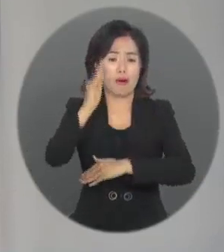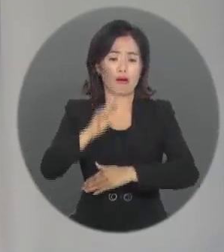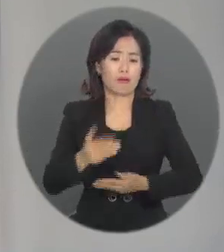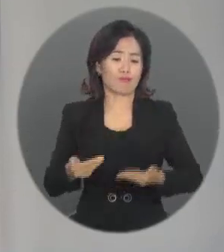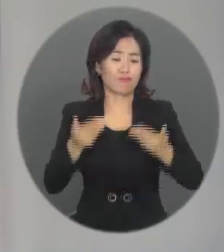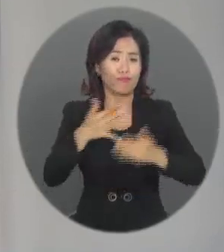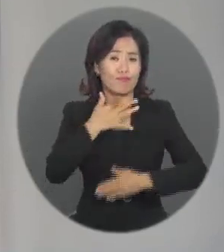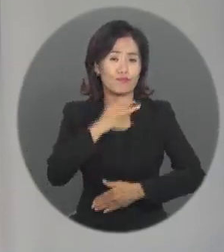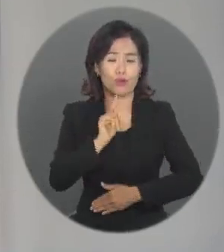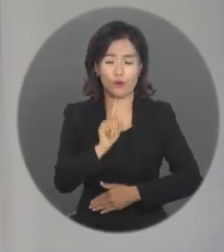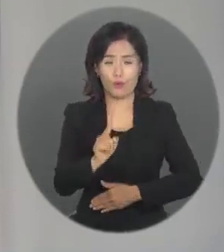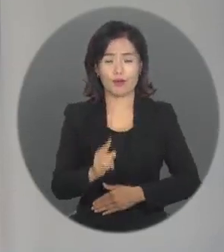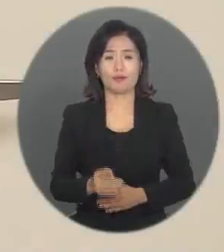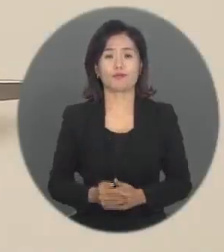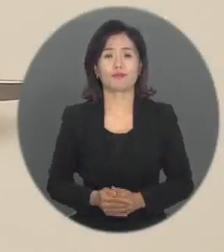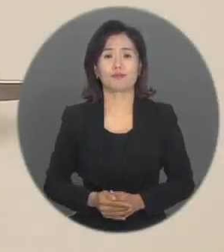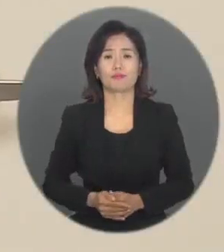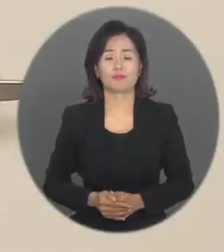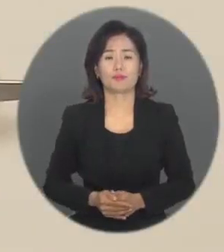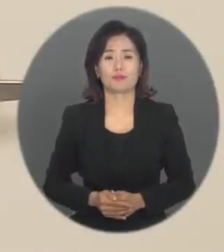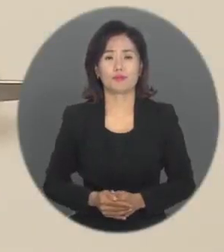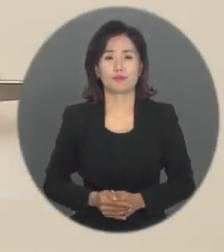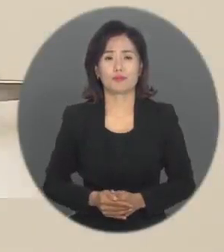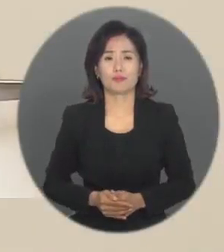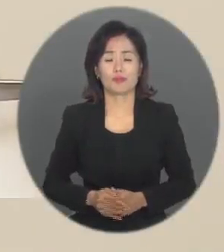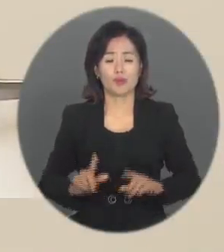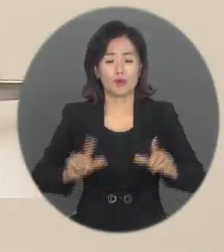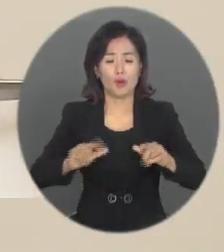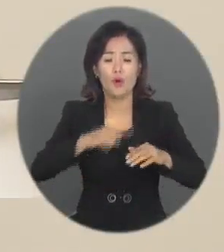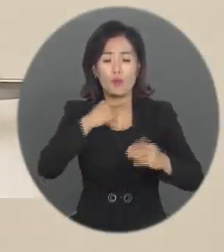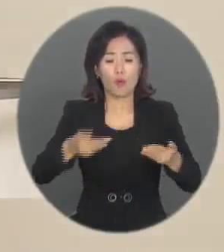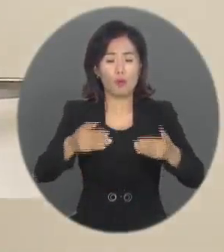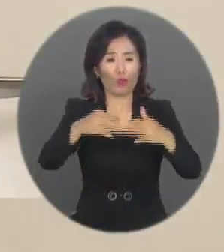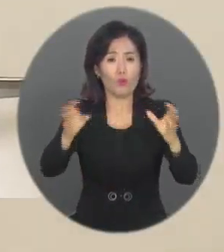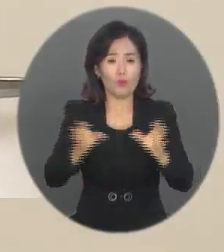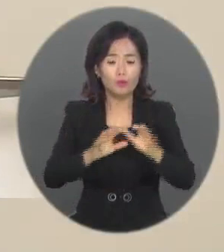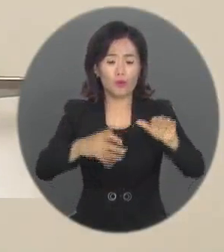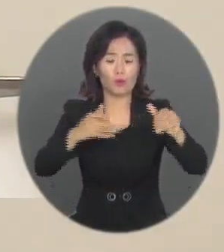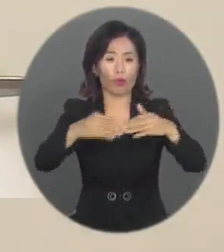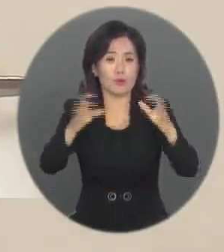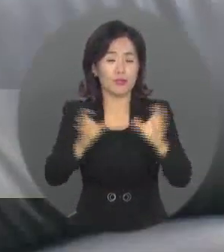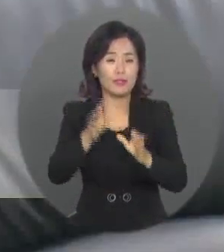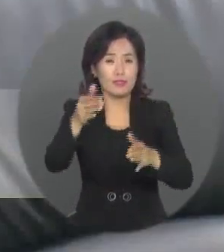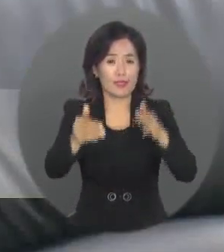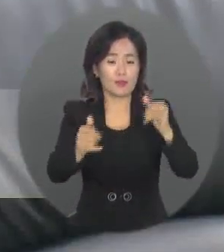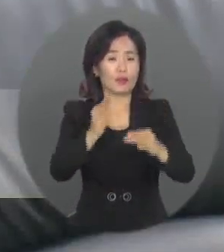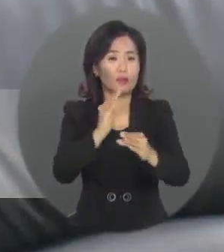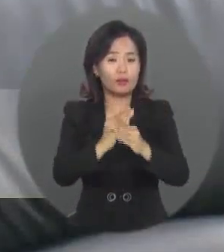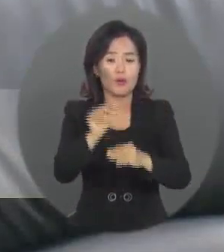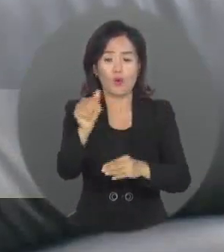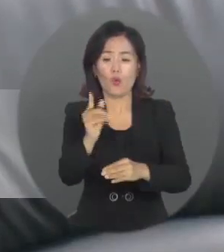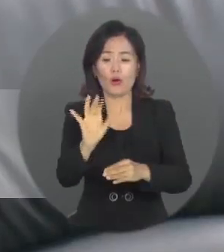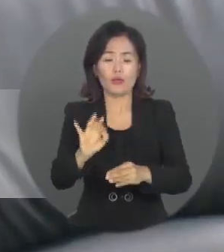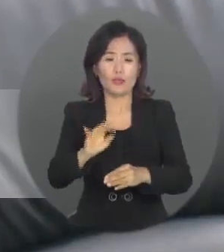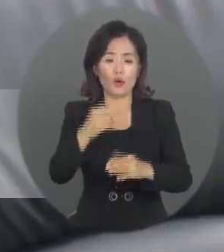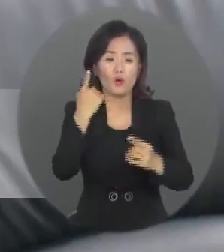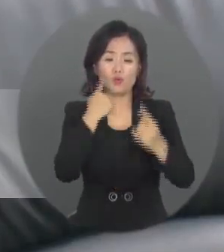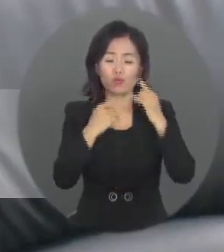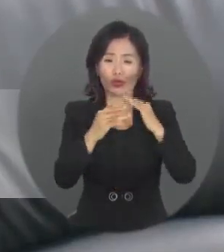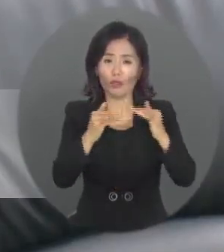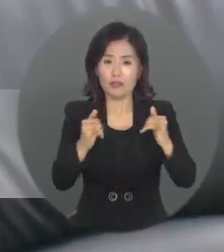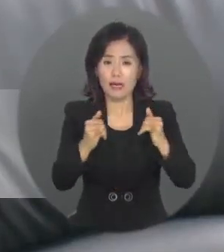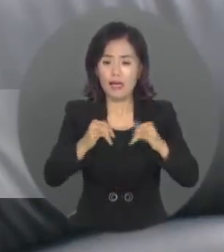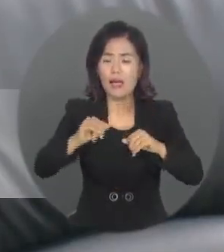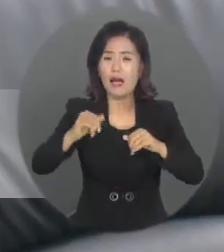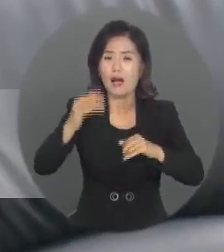적도 없었다고 해명했습니다. 한편 이날 보훈부와 만난 5.18 단체장 중 한 명인 황일봉 부상자 회장의